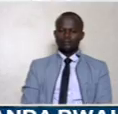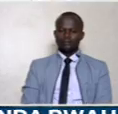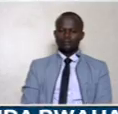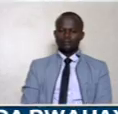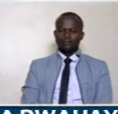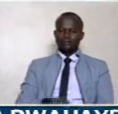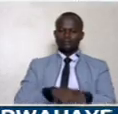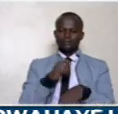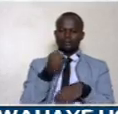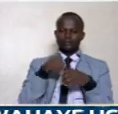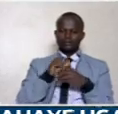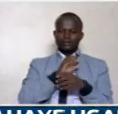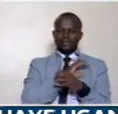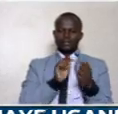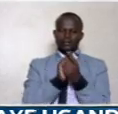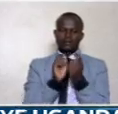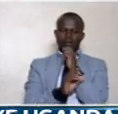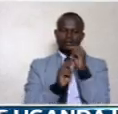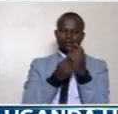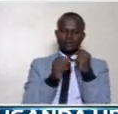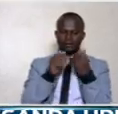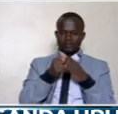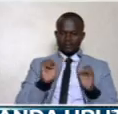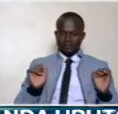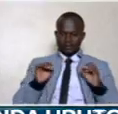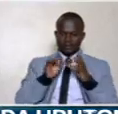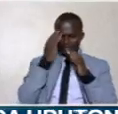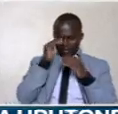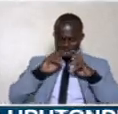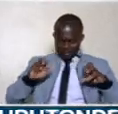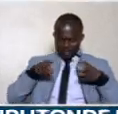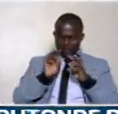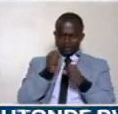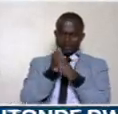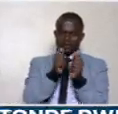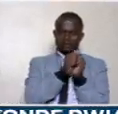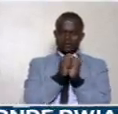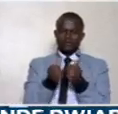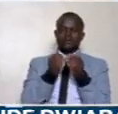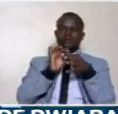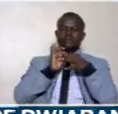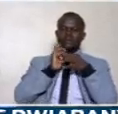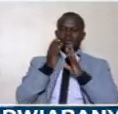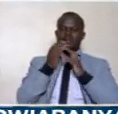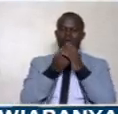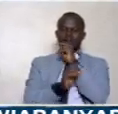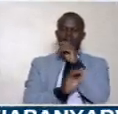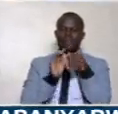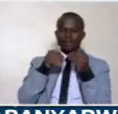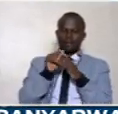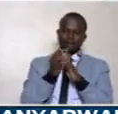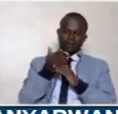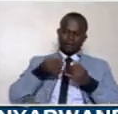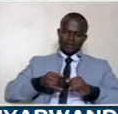Ni ku nshuro ya mbere komisiyo ihuriweho n'ibihugu byombi yariteranye kugira ngo isuzume uburyo impande zombi zakorana ngo zizahure umubano hagati y'ibihugu byombi binyuze mu ishyirwa mu